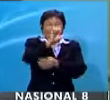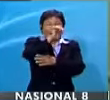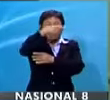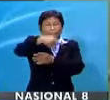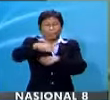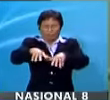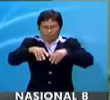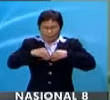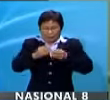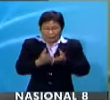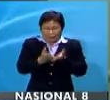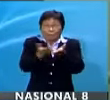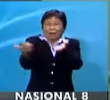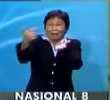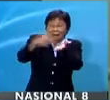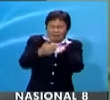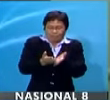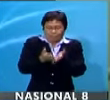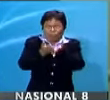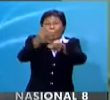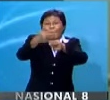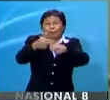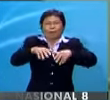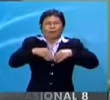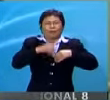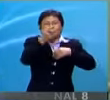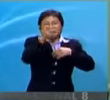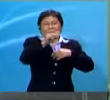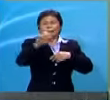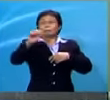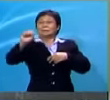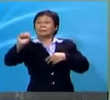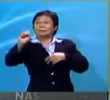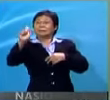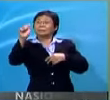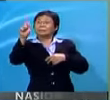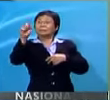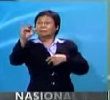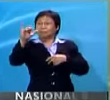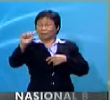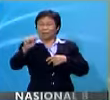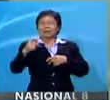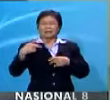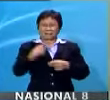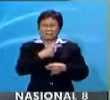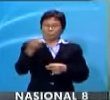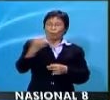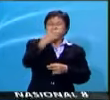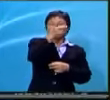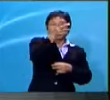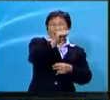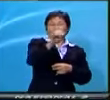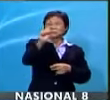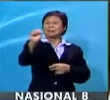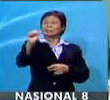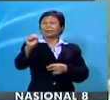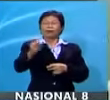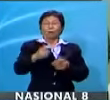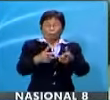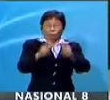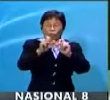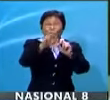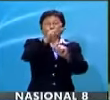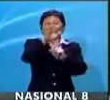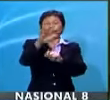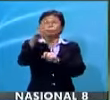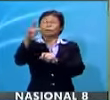V Class vessel ataupun dinamakan sebagai KM Satria dan kita dimaklumkan KM Satria ini mempunyai kelajuan sehingga 25